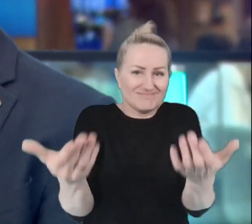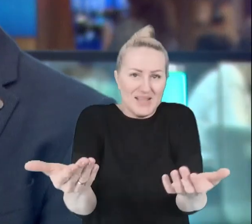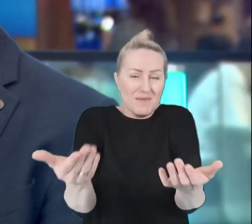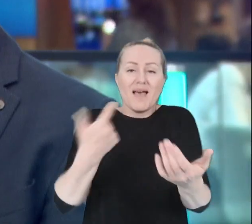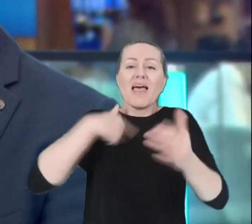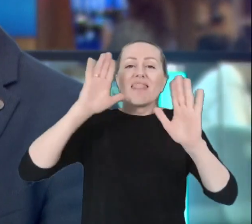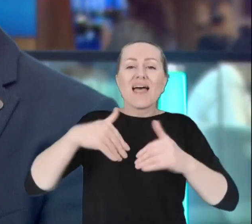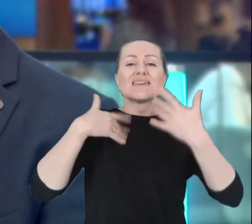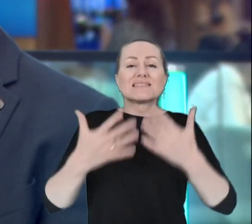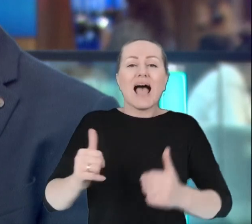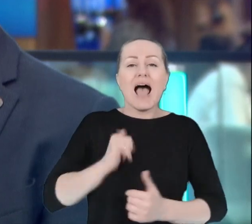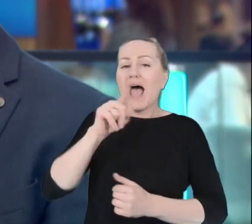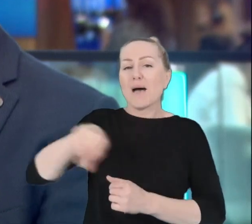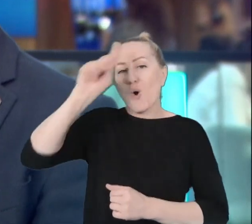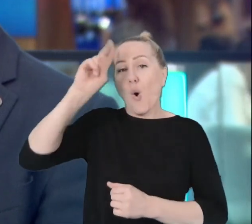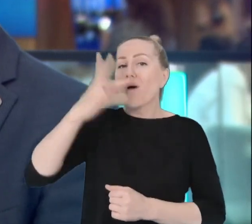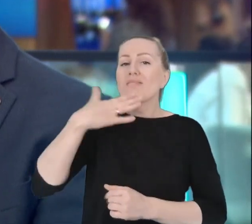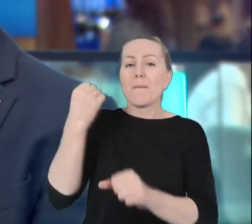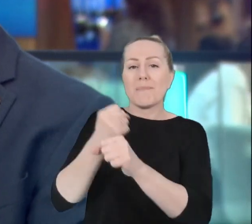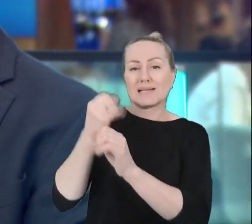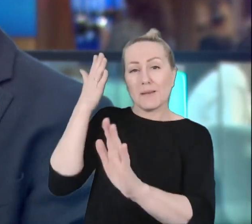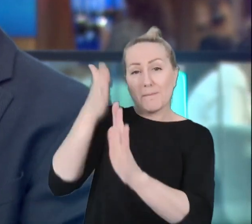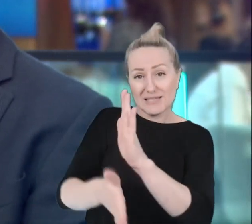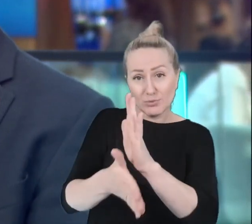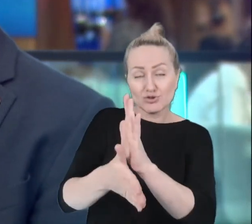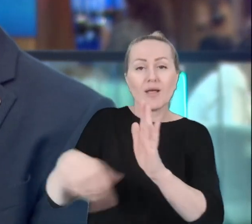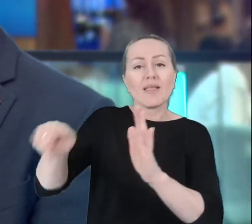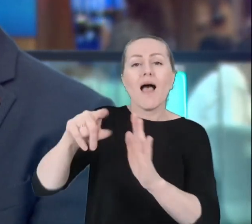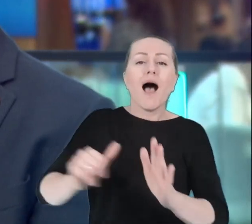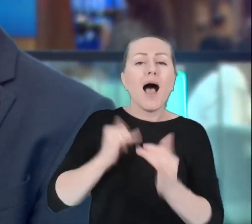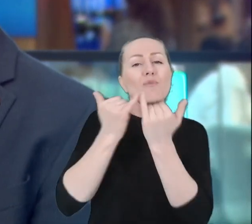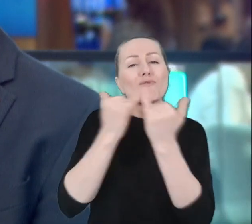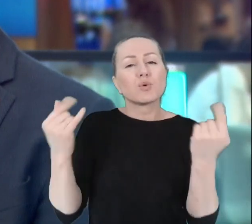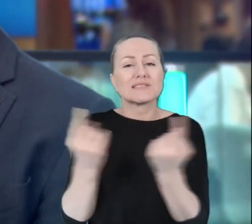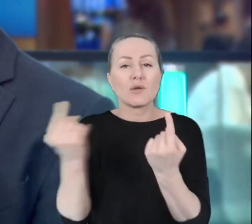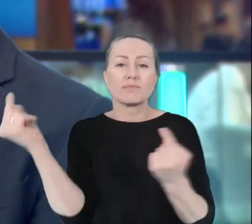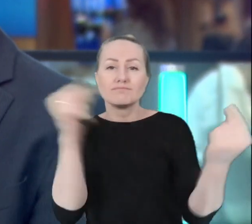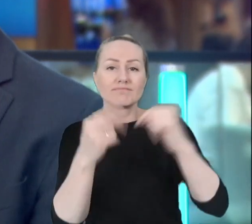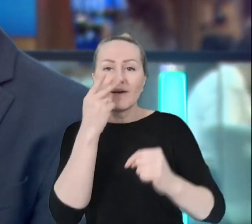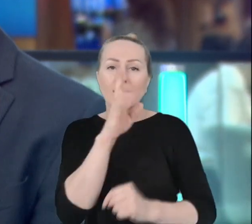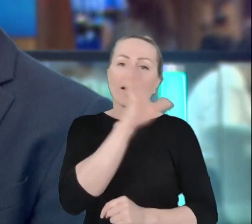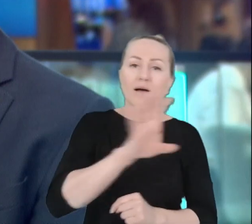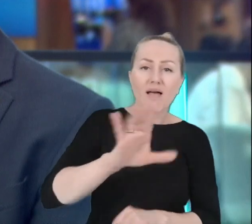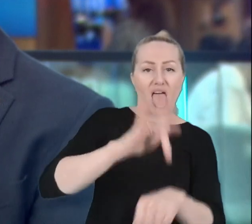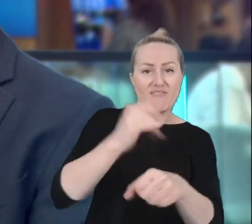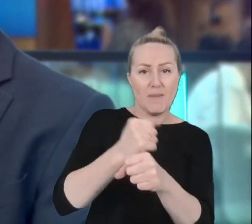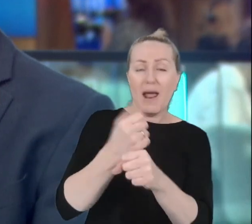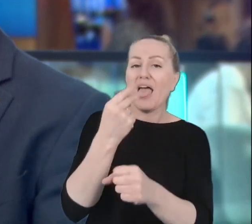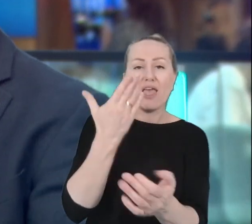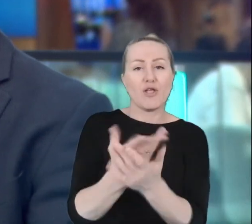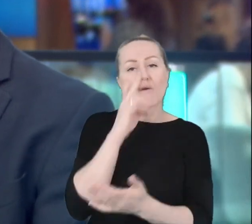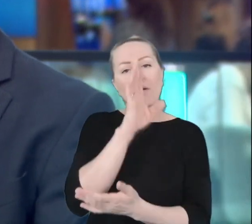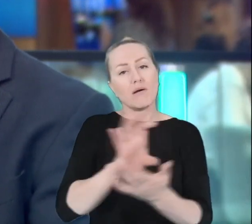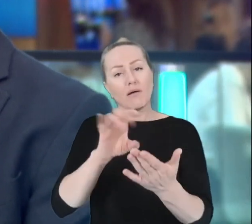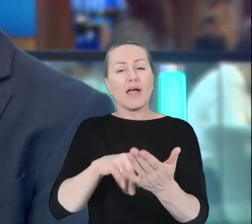bezpośrednio z naszymi partnerami, odbiorcami, żeby w różnych sytuacjach się pojawiały, widziały efekty pracy, a nie oglądały je tylko przez pryzmat